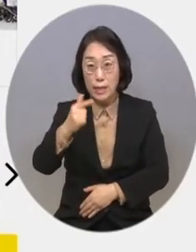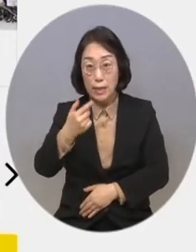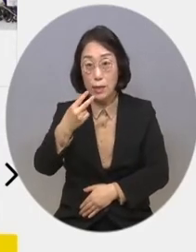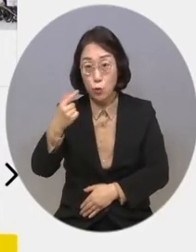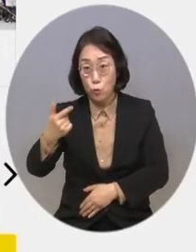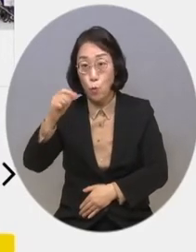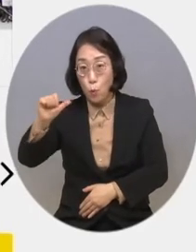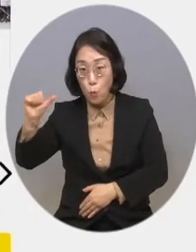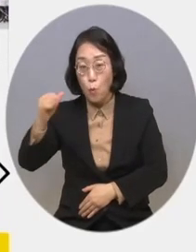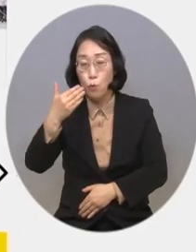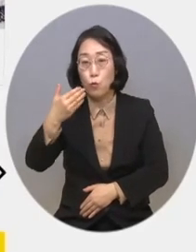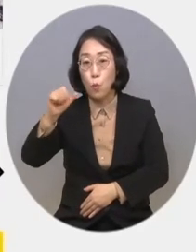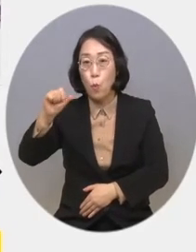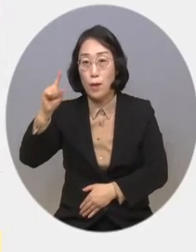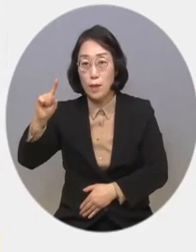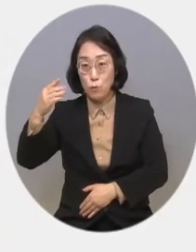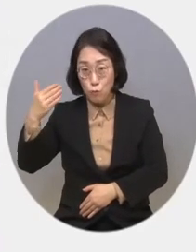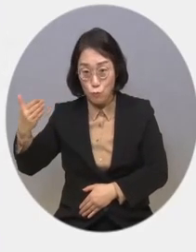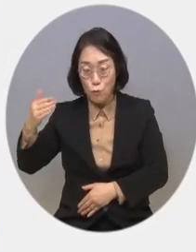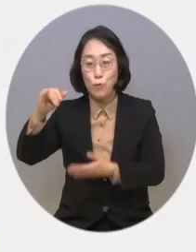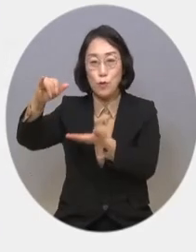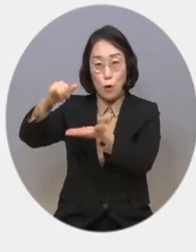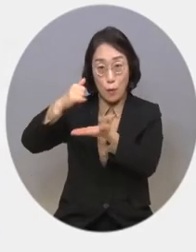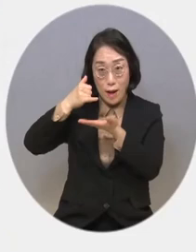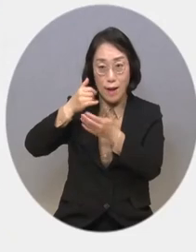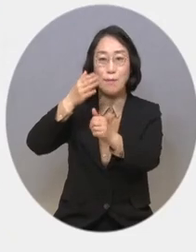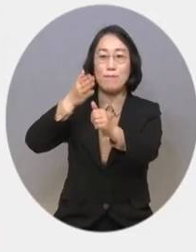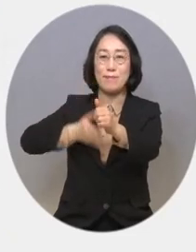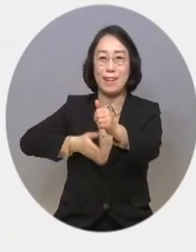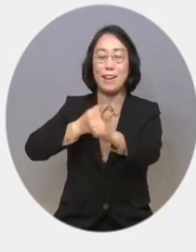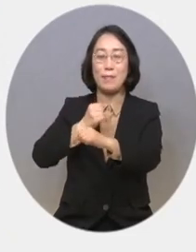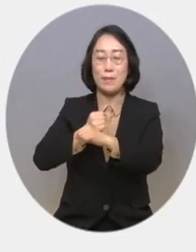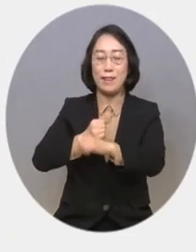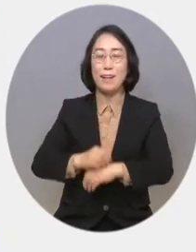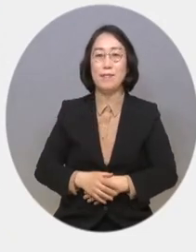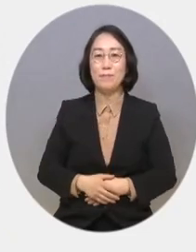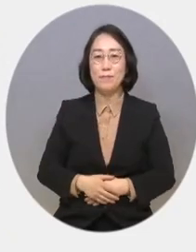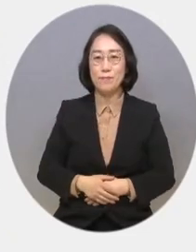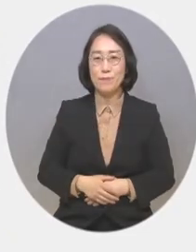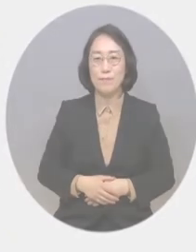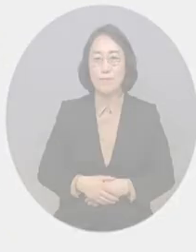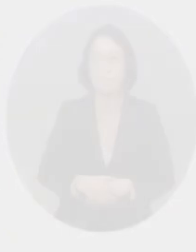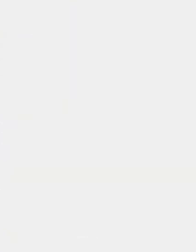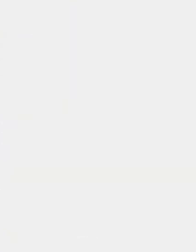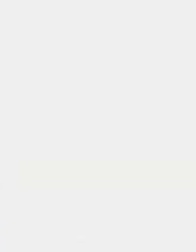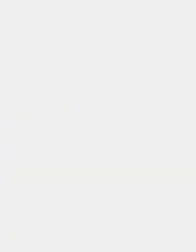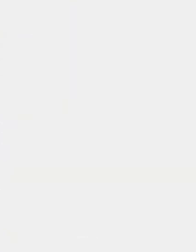전화번호 02-2655-9519로 많은 제보 바랍니다.